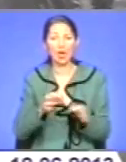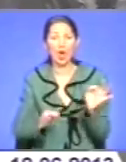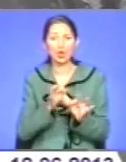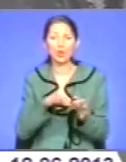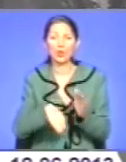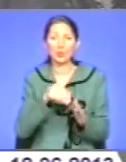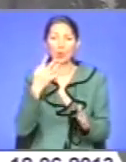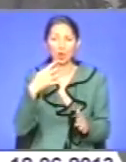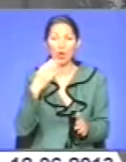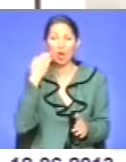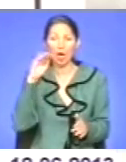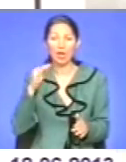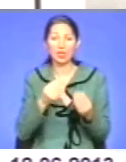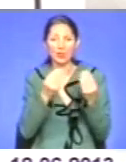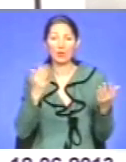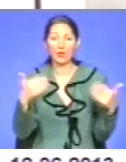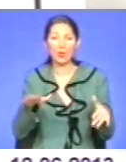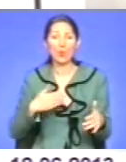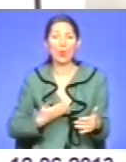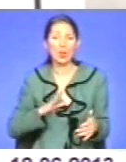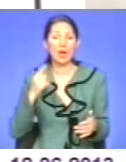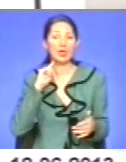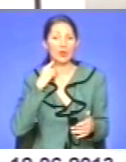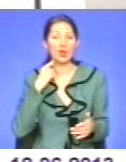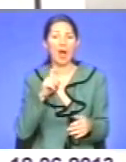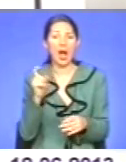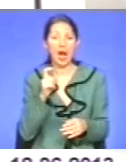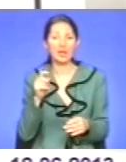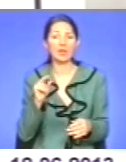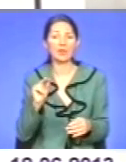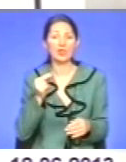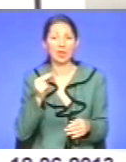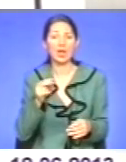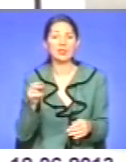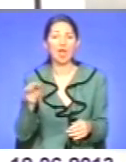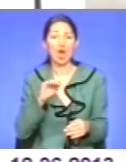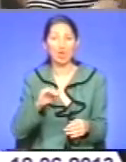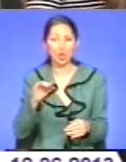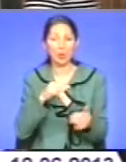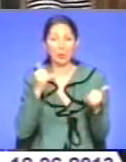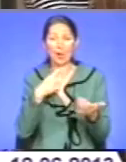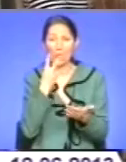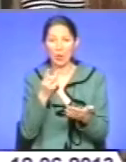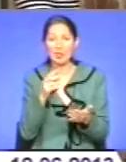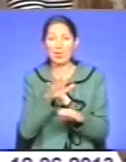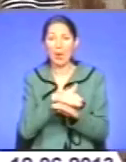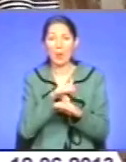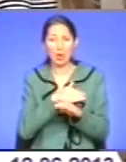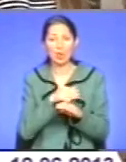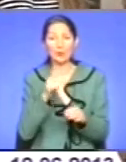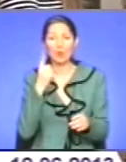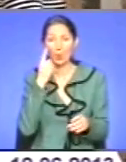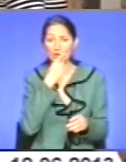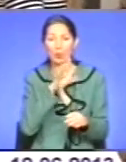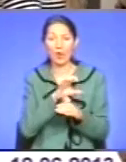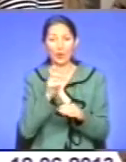найкращих. Виставка вже побувала в Кіровограді, Харкові, Черкасах, Житомирі. Тепер побачити благодійність очима фотографів можуть і